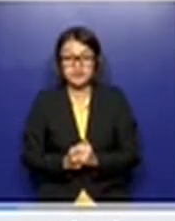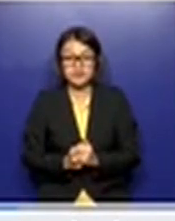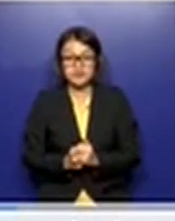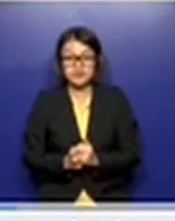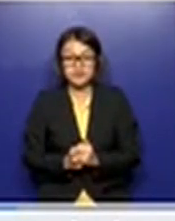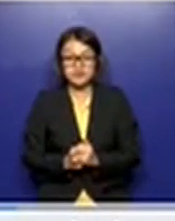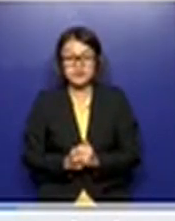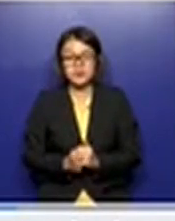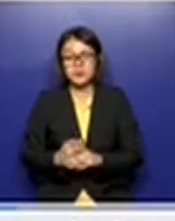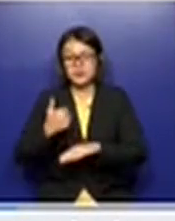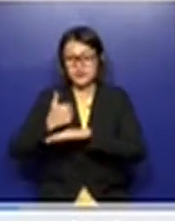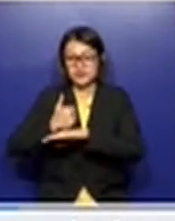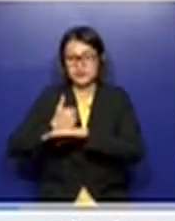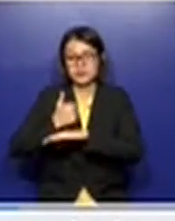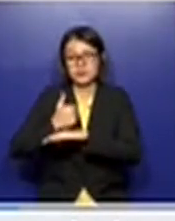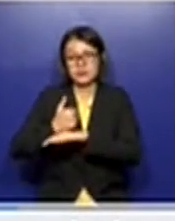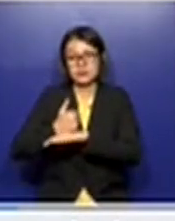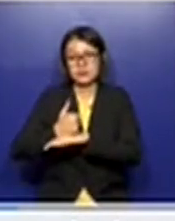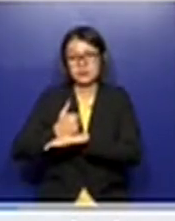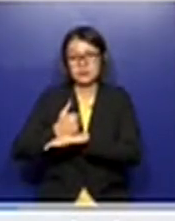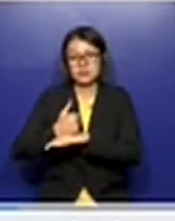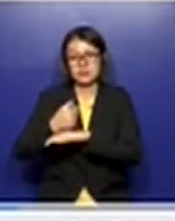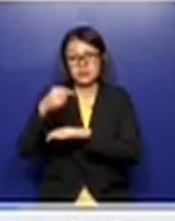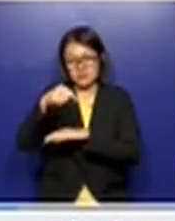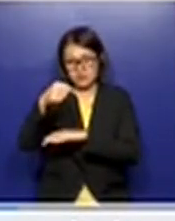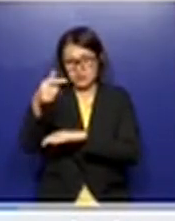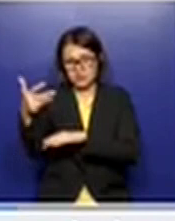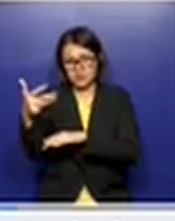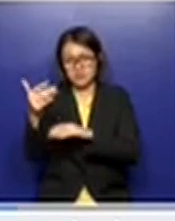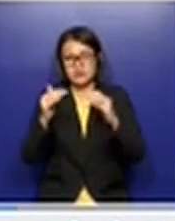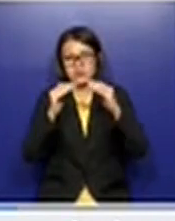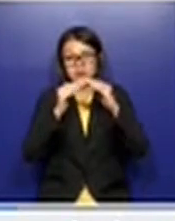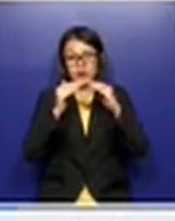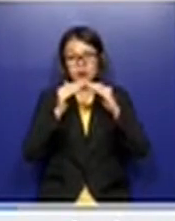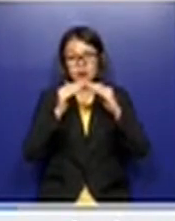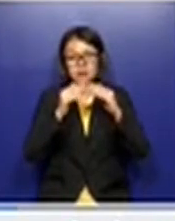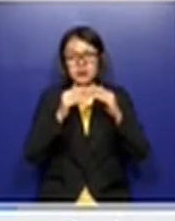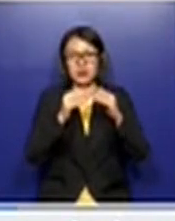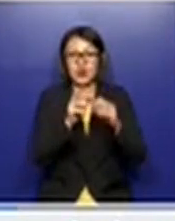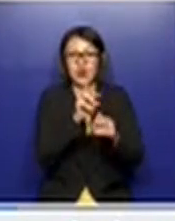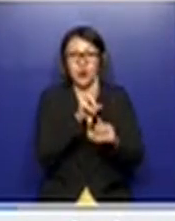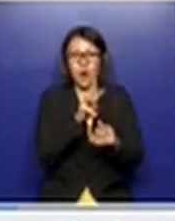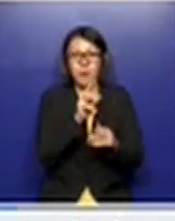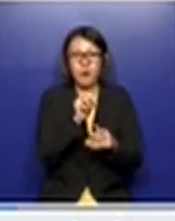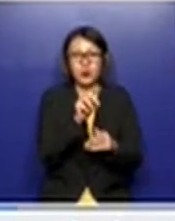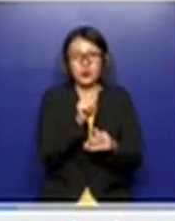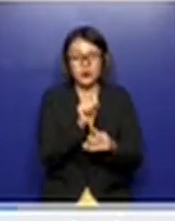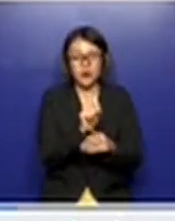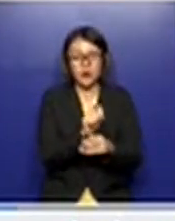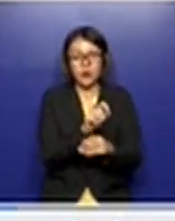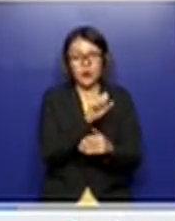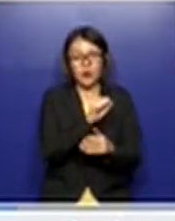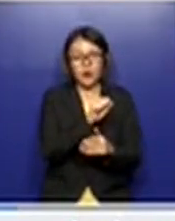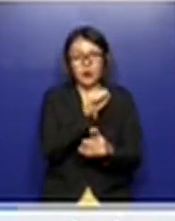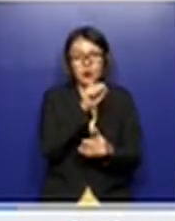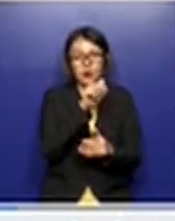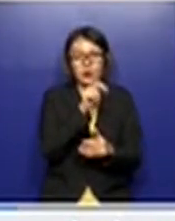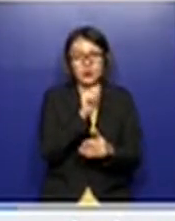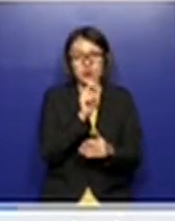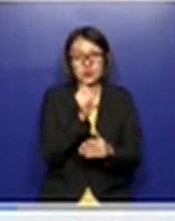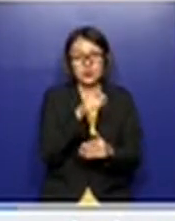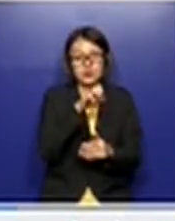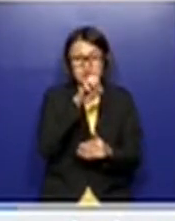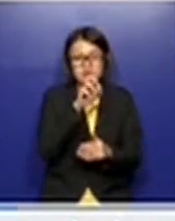ผู้อำนวยการของท่านเนี่ยเท่ากับรัฐมนตรีสนธิรัตน์ของผมเลยนะครับเท่าๆกันเลยใช้มีอำนาจในการใช้งบประม